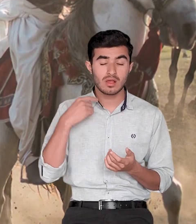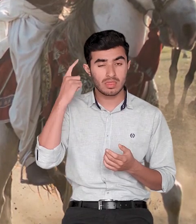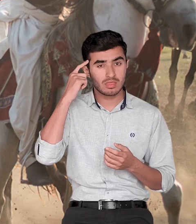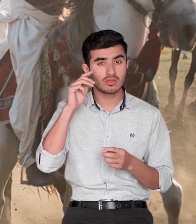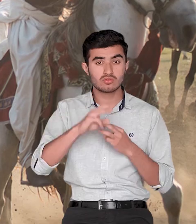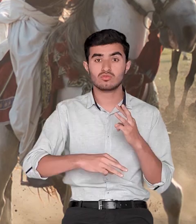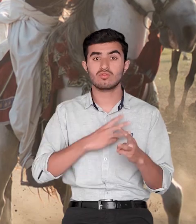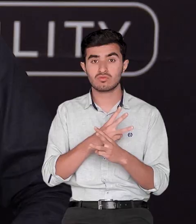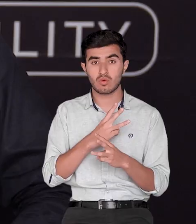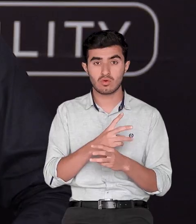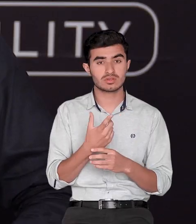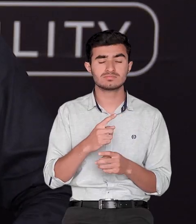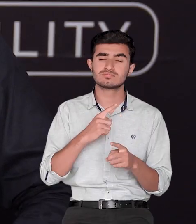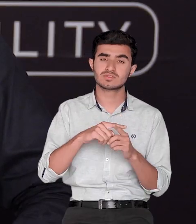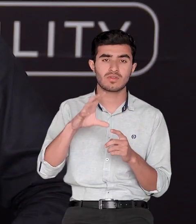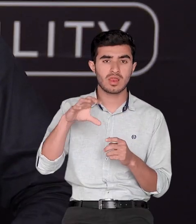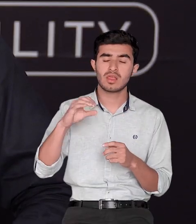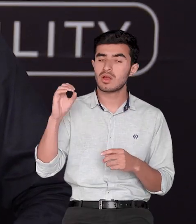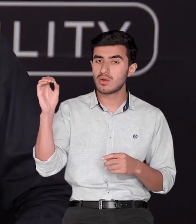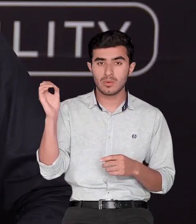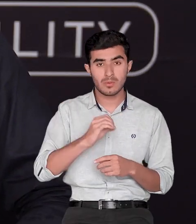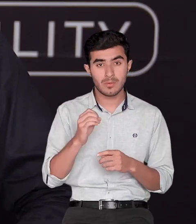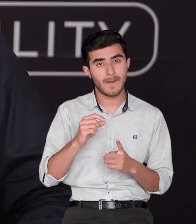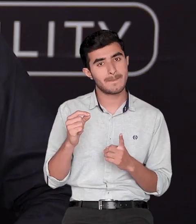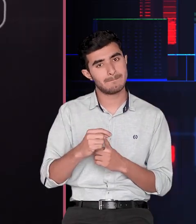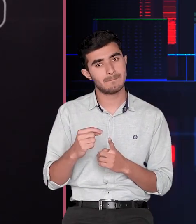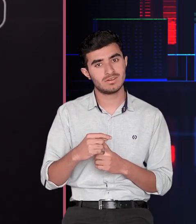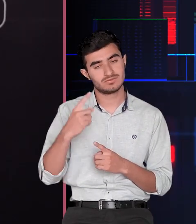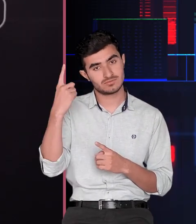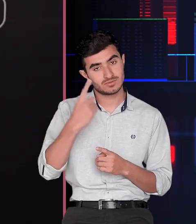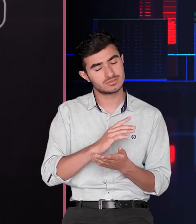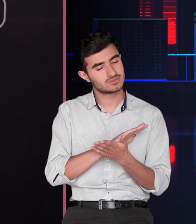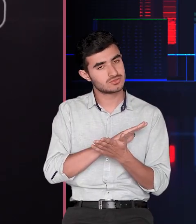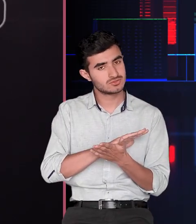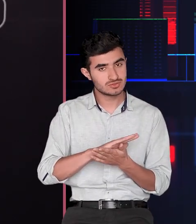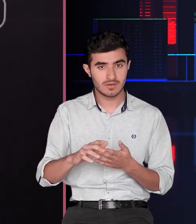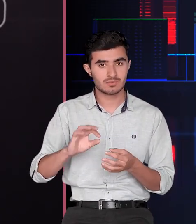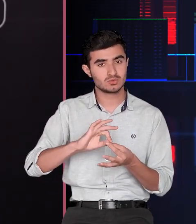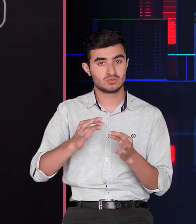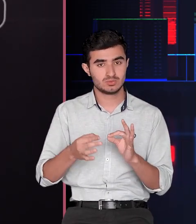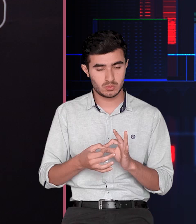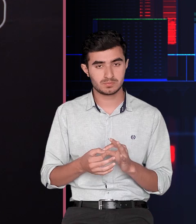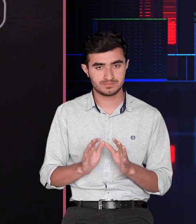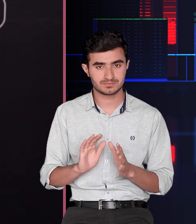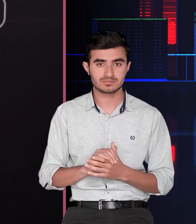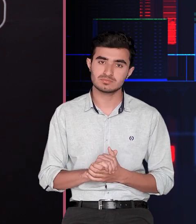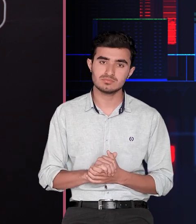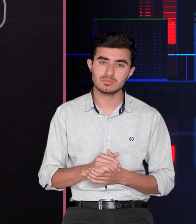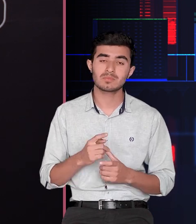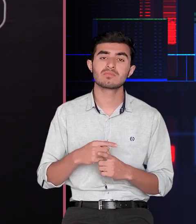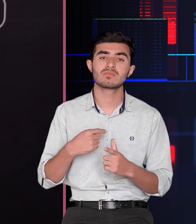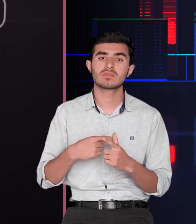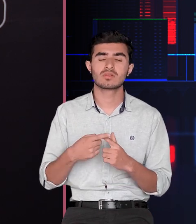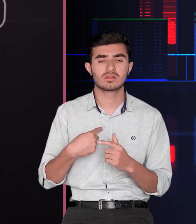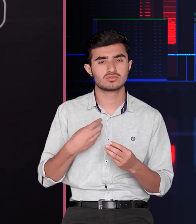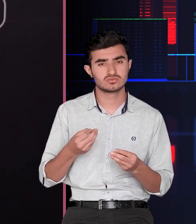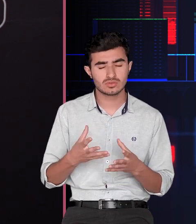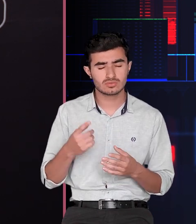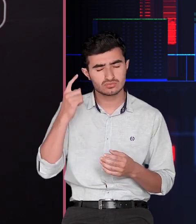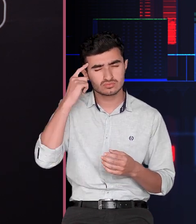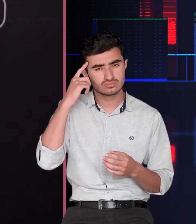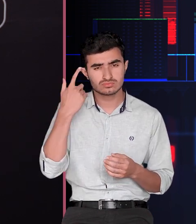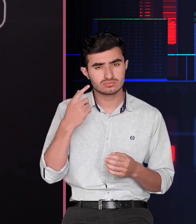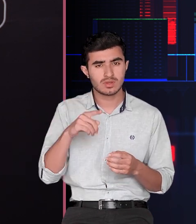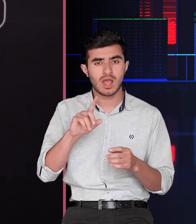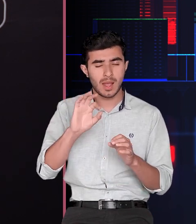स्पोर्ट्स होती है। तो देन आई स्टार्टेड कि इसको डॉक्यूमेंट्स किया जाए। वक्त के साथ ये गेम बढ़ी है अल्हम्दुलिल्लाह, और मैं ये कह सकता हूँ